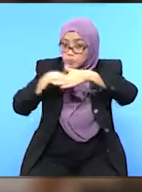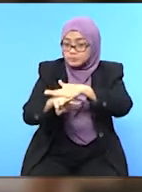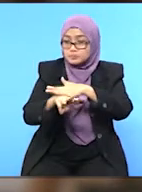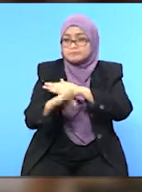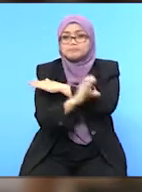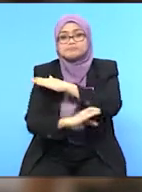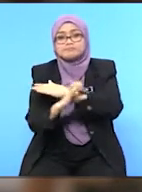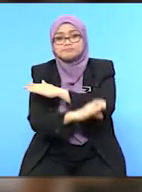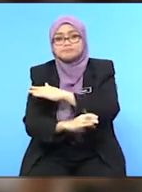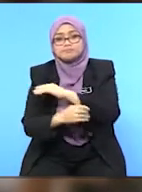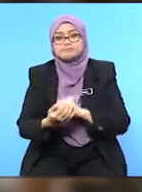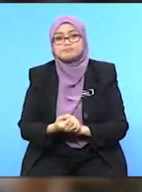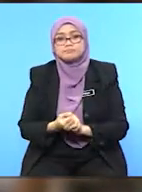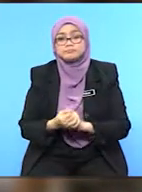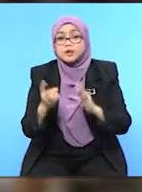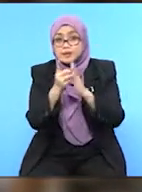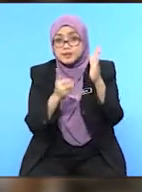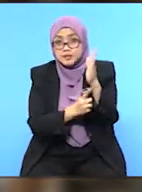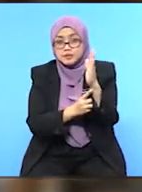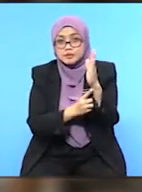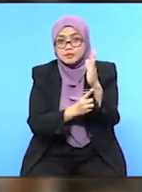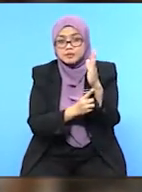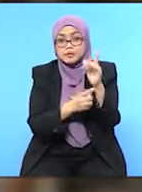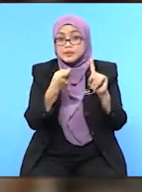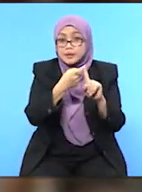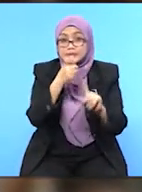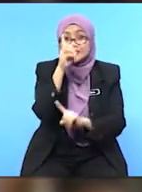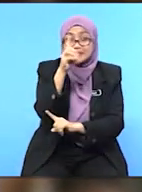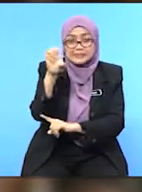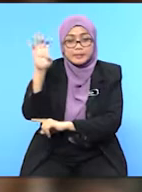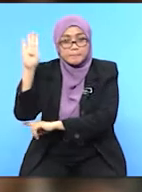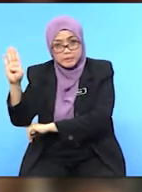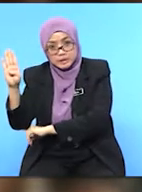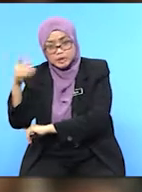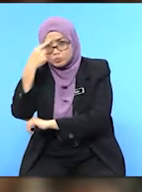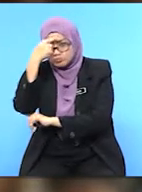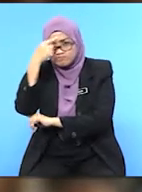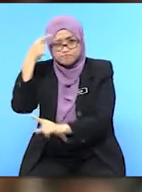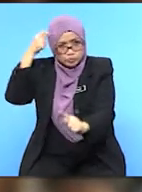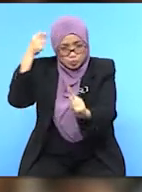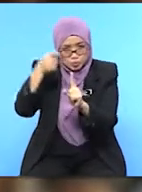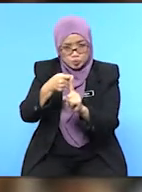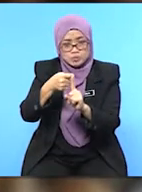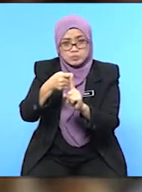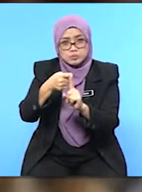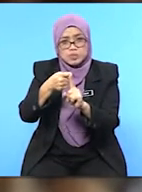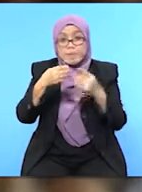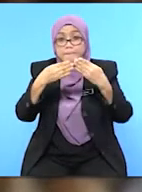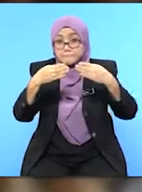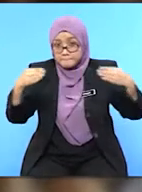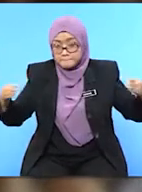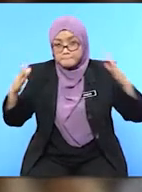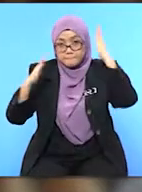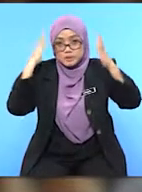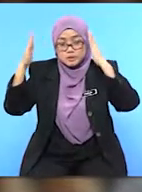adalah gabungan terus kritik pedas so pembangunan dibidang DPN dengan tujuan mewujudkan bangsa Indonesia yang bersatu